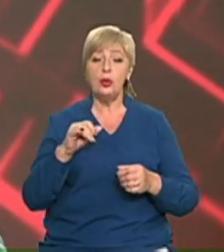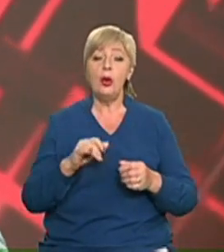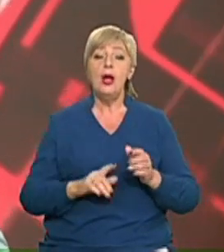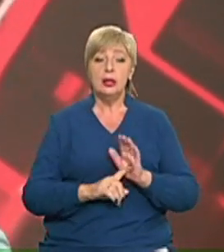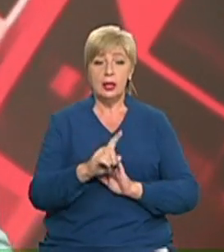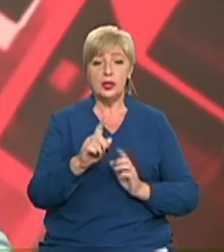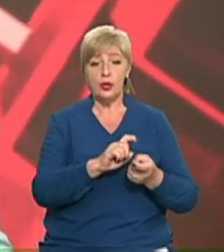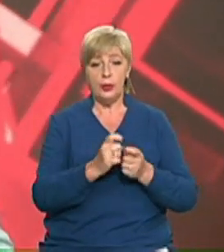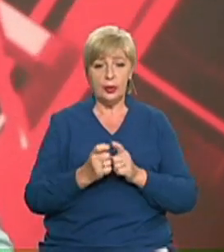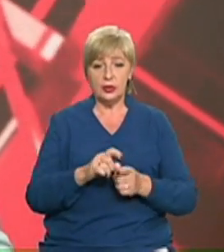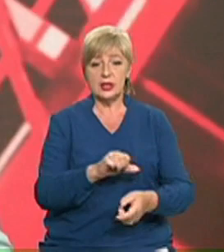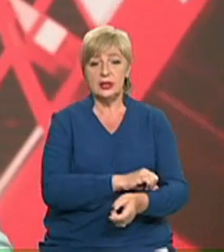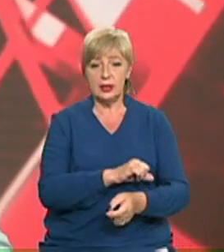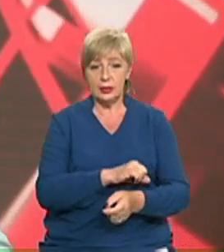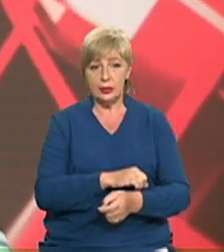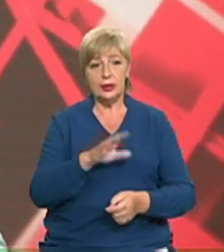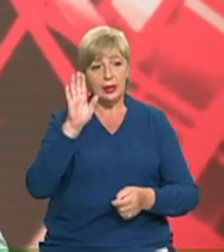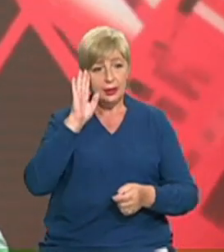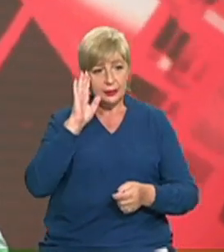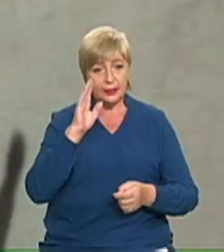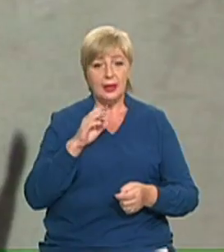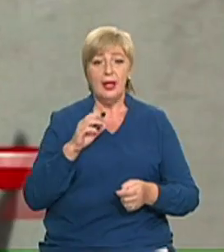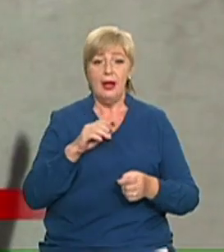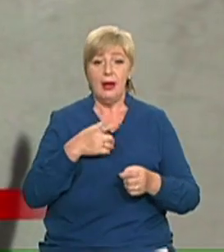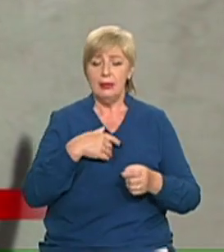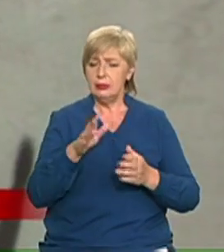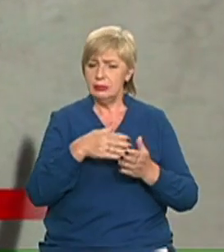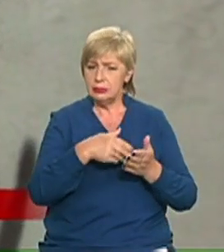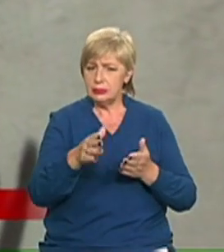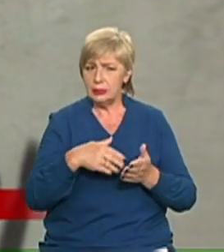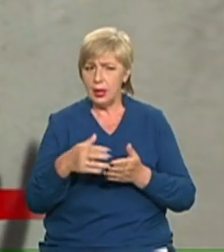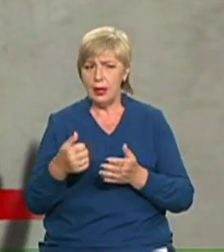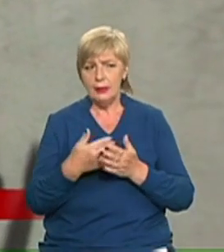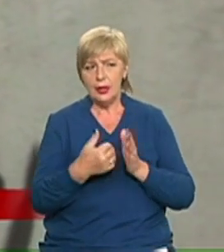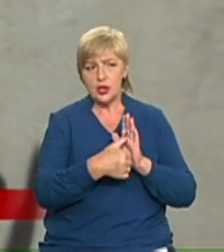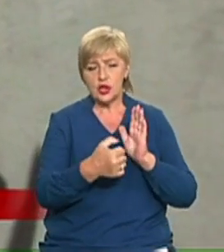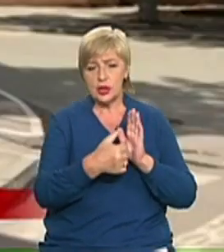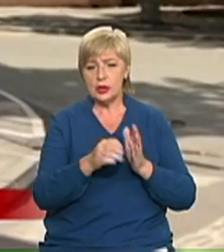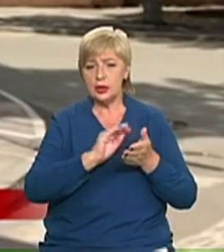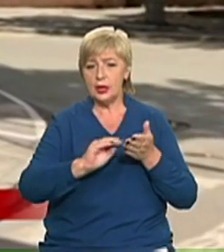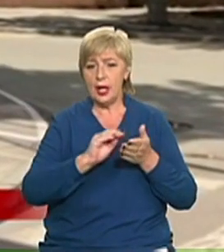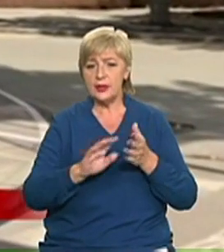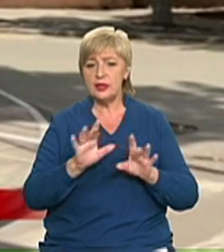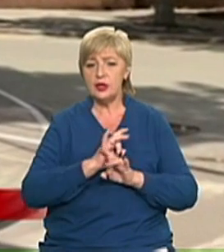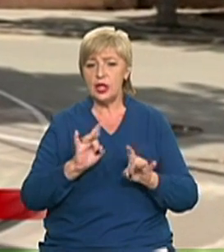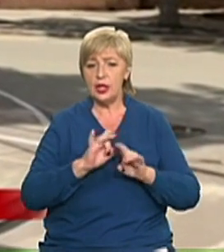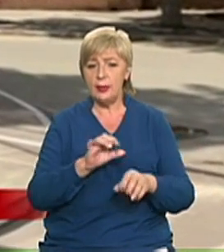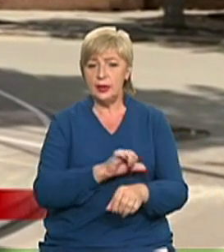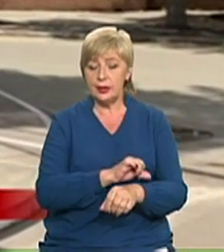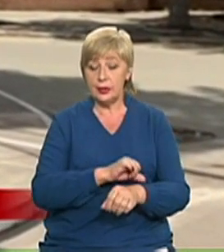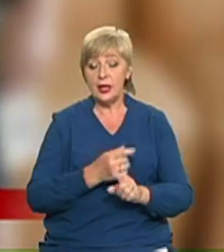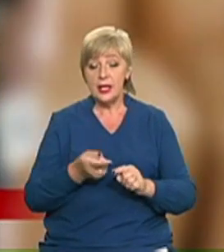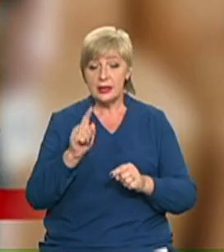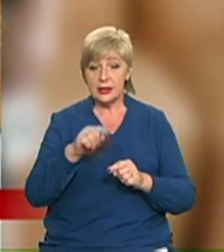наркотиками. 13-річний Данило Федько замалював майже 600 написів з рекламою психотропів. За це його нагородили грамотою поліцейські.